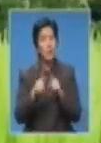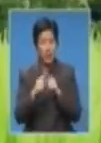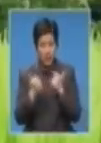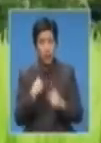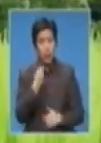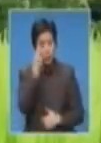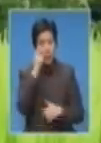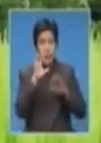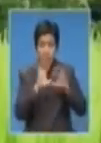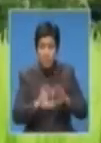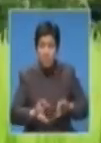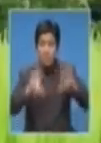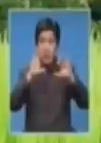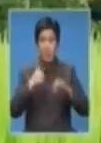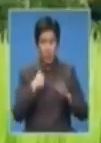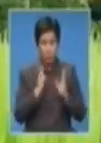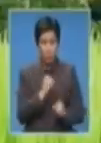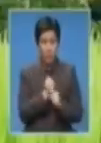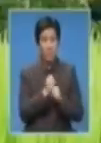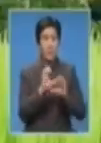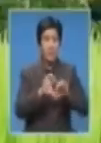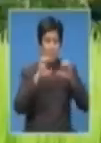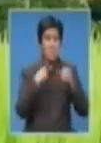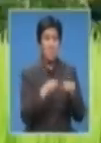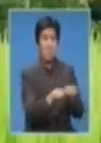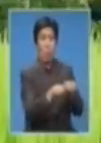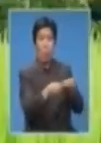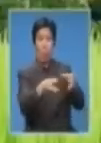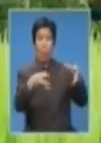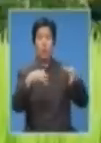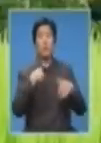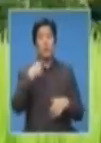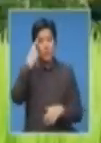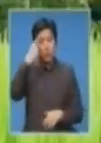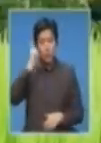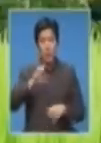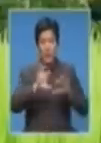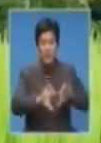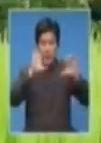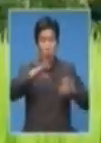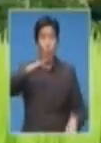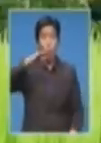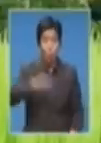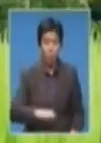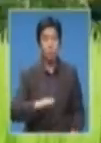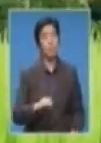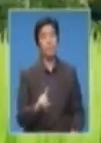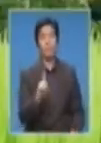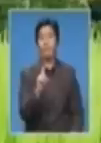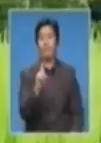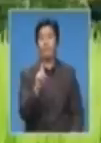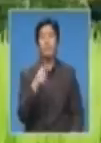ฐเนี่ยมีข้าราชการจำนวนมากพอสมควรนะครับแต่วันนี้ถ้าเราบอกว่าต้องลดข้าราชการเลยทีเดียวมันคงอาจจะเป็นไปไม่ได้เพ